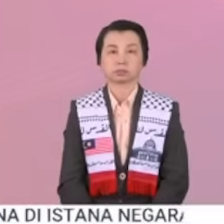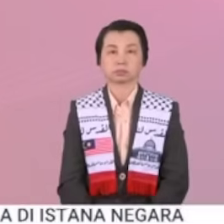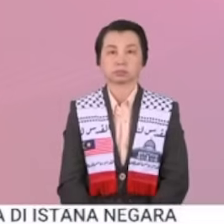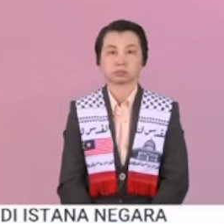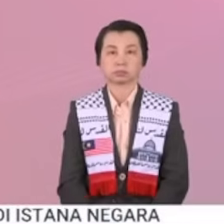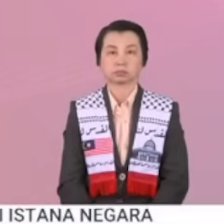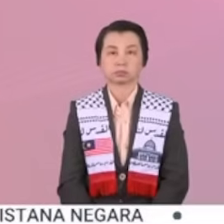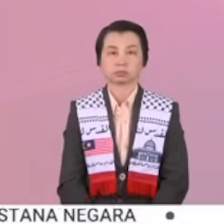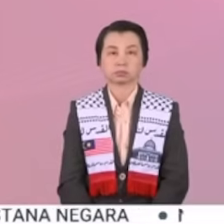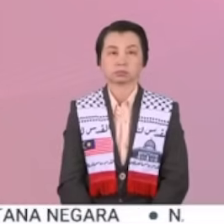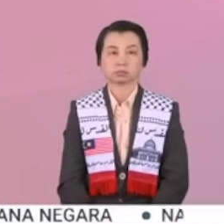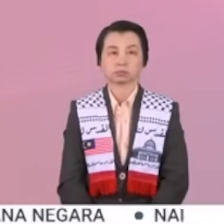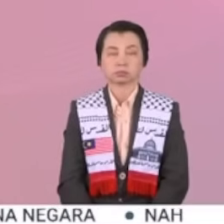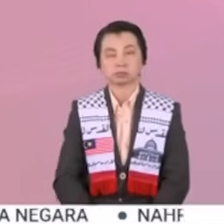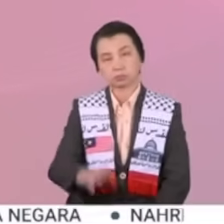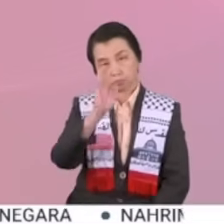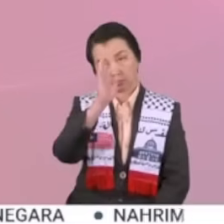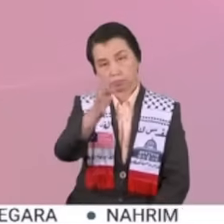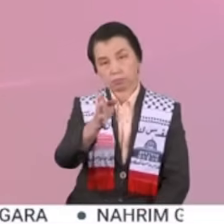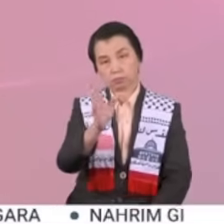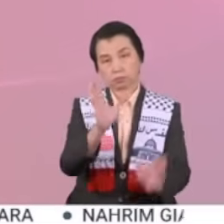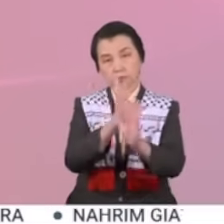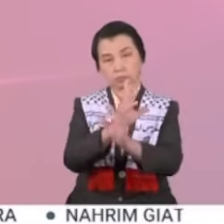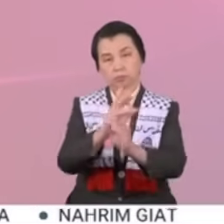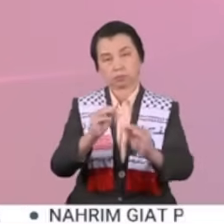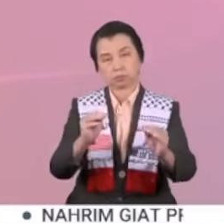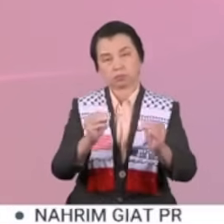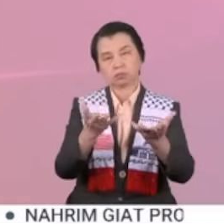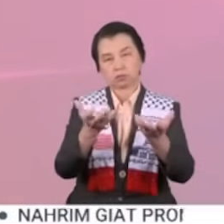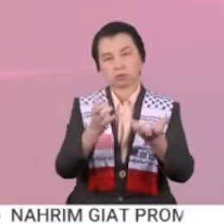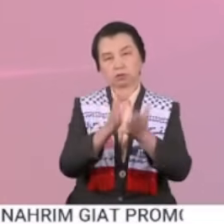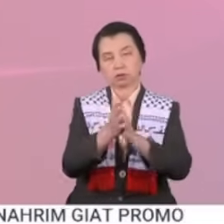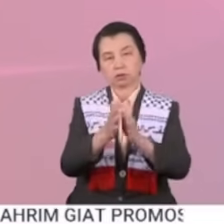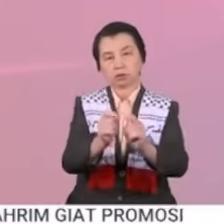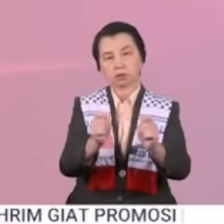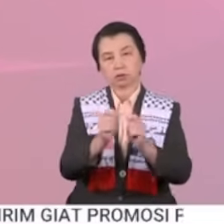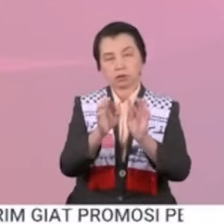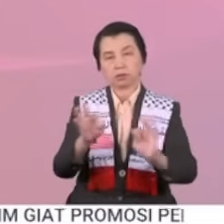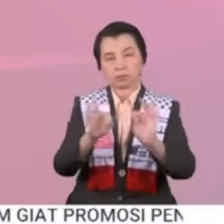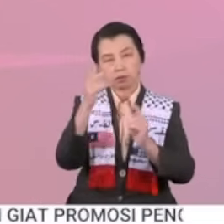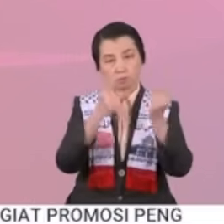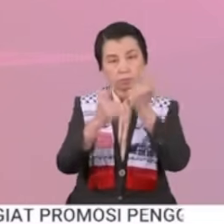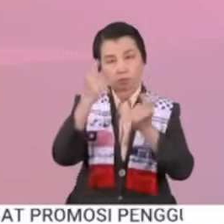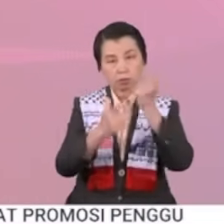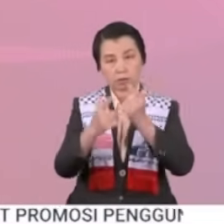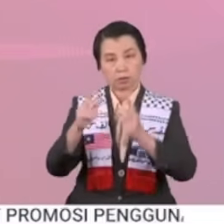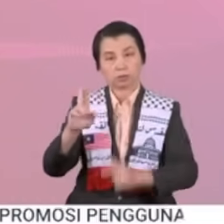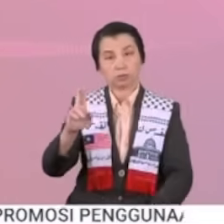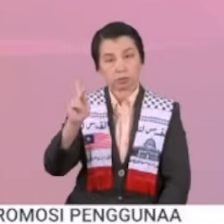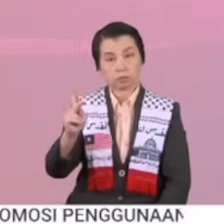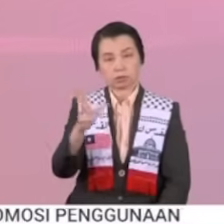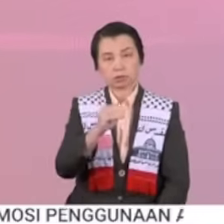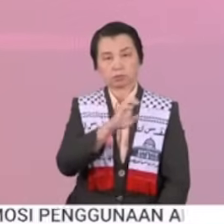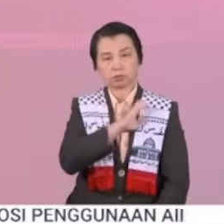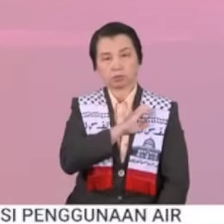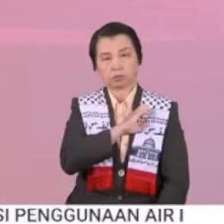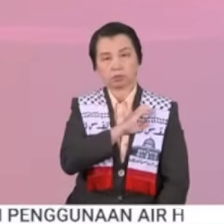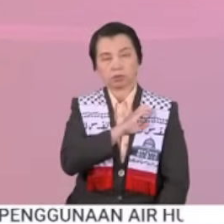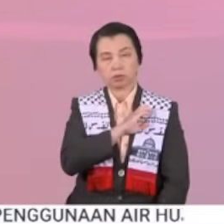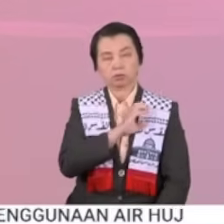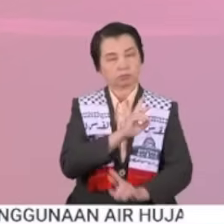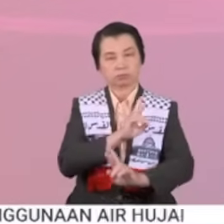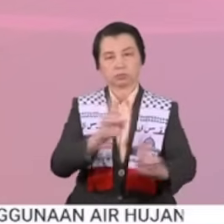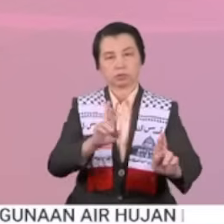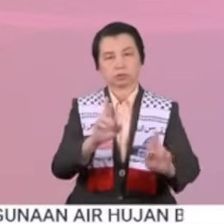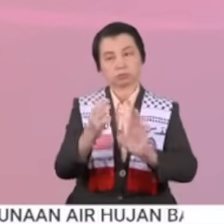beli antara tumpuan bumi kenyalang Sarawak berhasrat menjadi destinasi utama pelancong United Kingdom dan polis kontinjen Sarawak